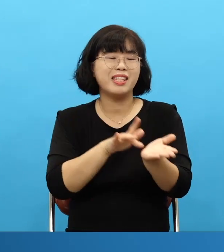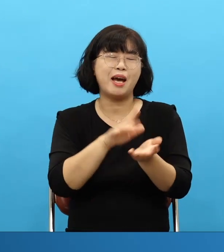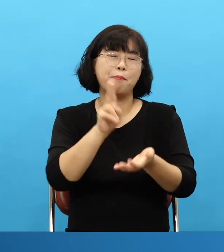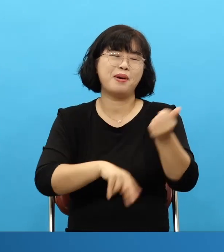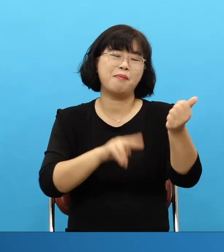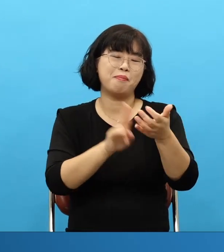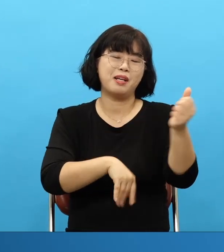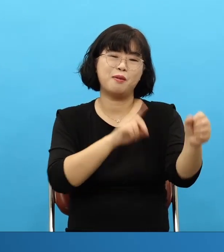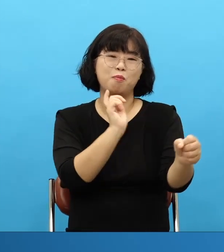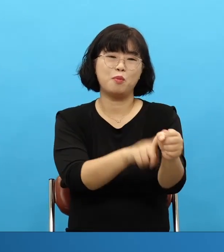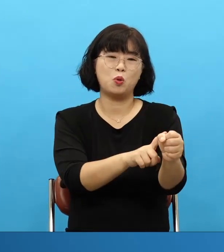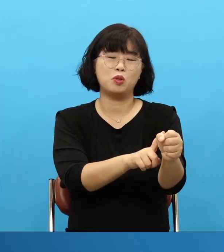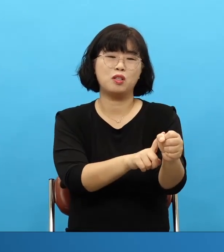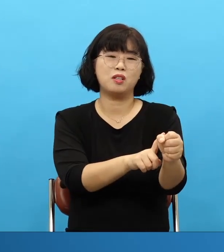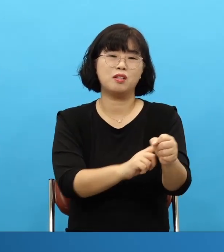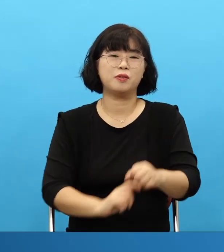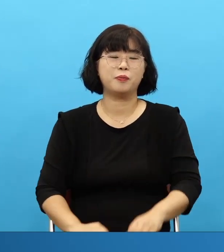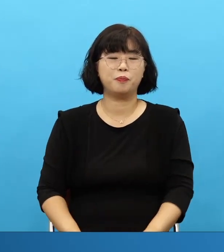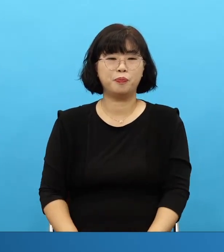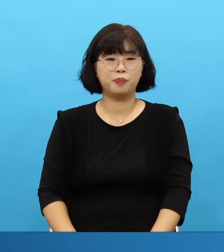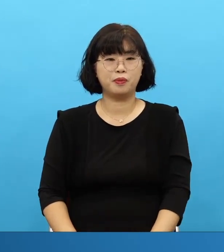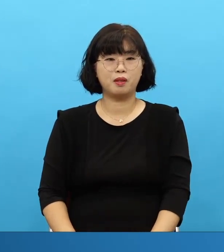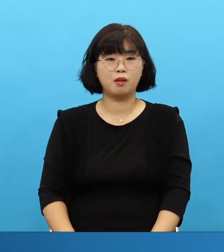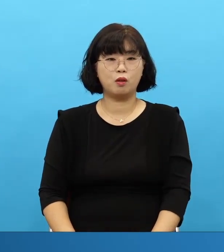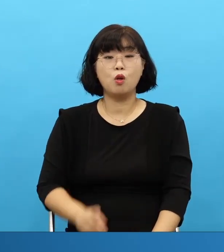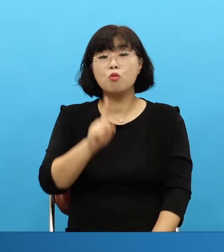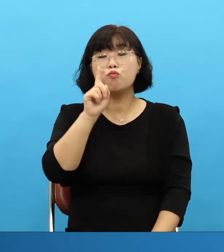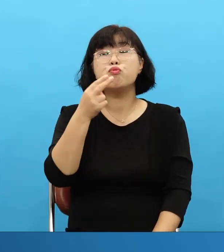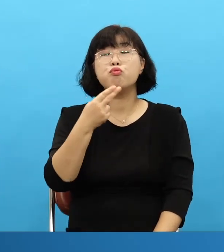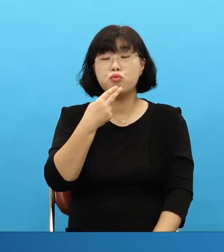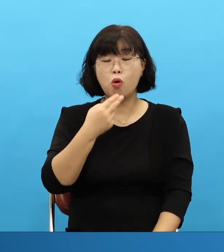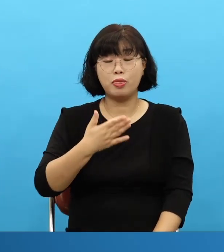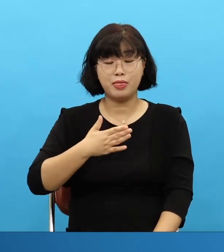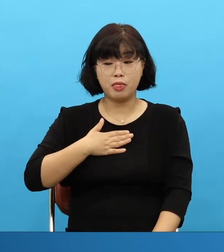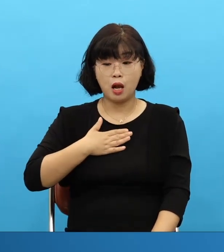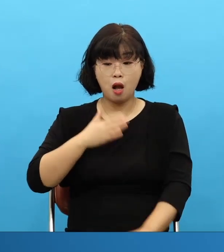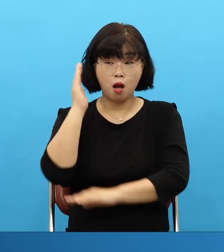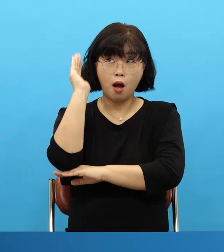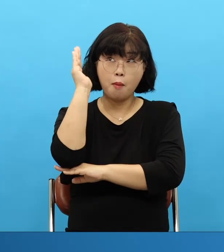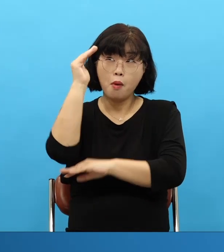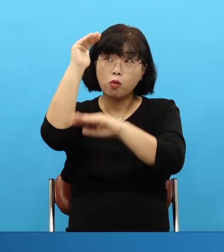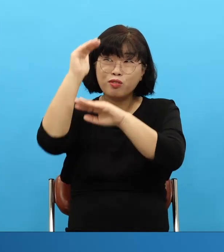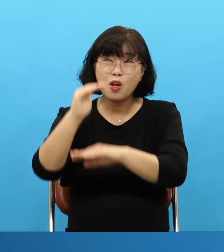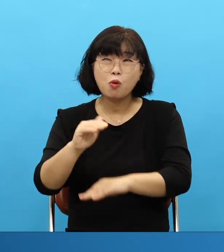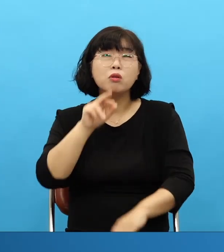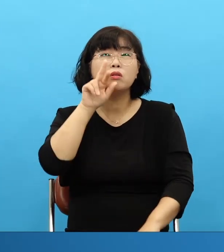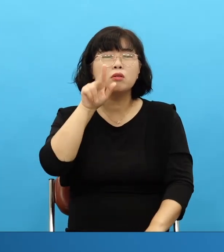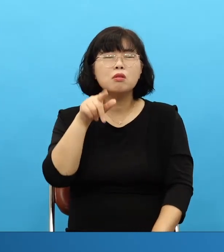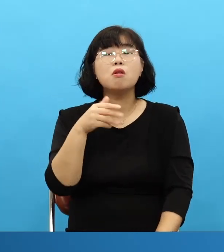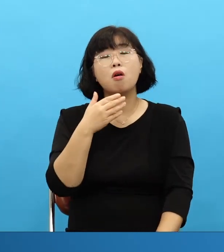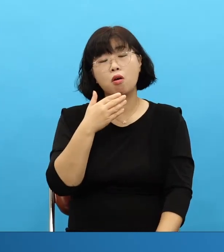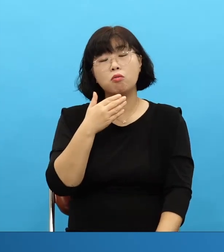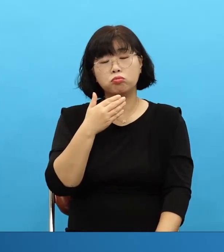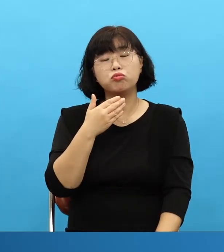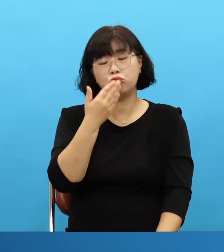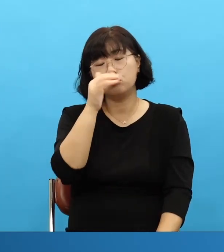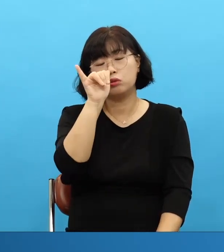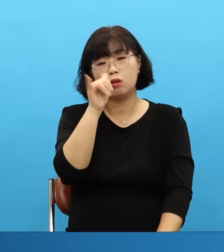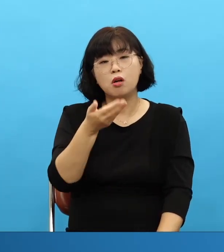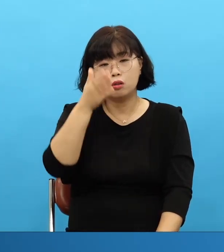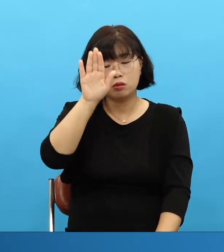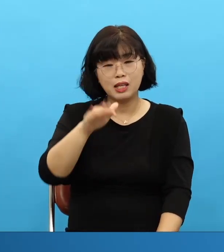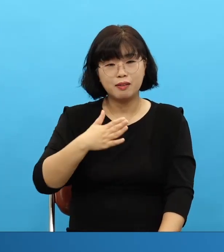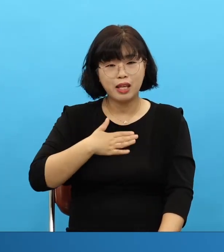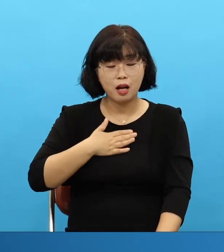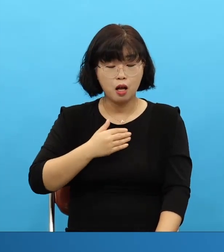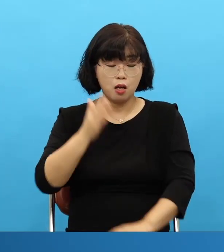they might be 근데 medically 제가 하는 말은 그 말이 unsound. 아니에요. But that's not what I want to 불안해하지 emphasize. 마세요. What I want to emphasize is you don't need to be anxious. 그래 전 세계를 혈압 환자